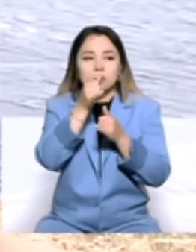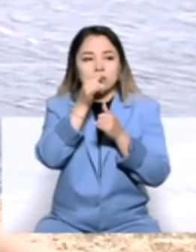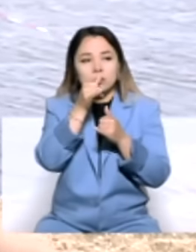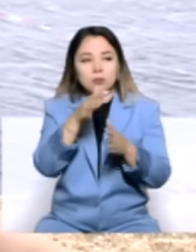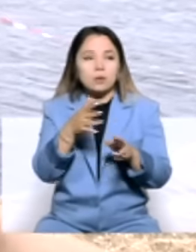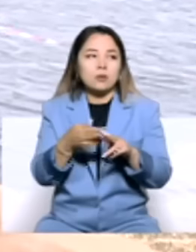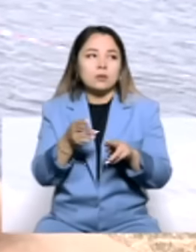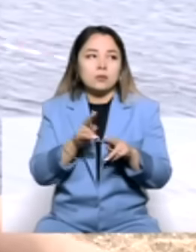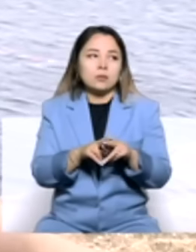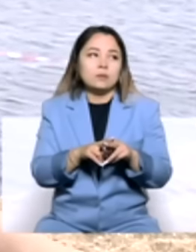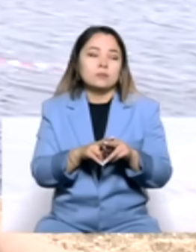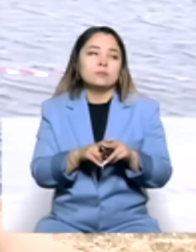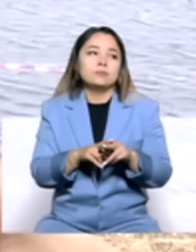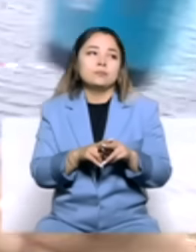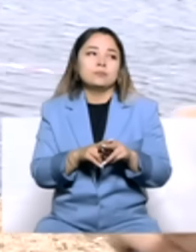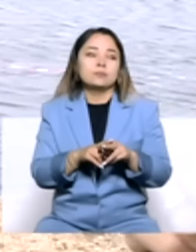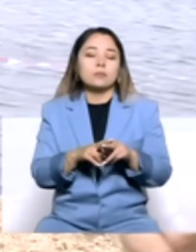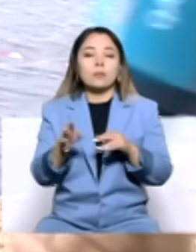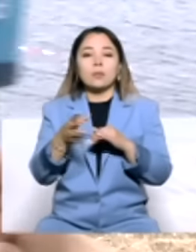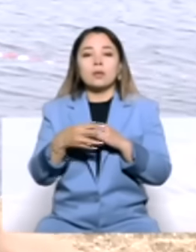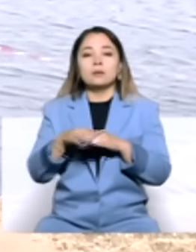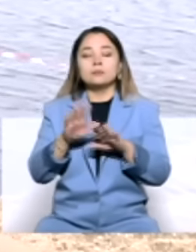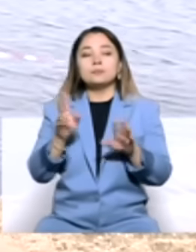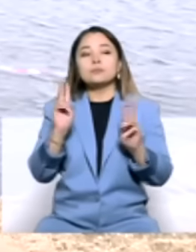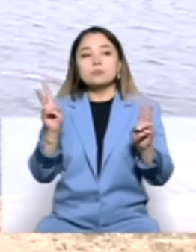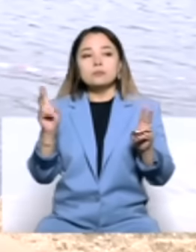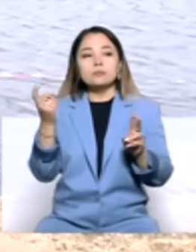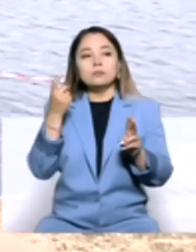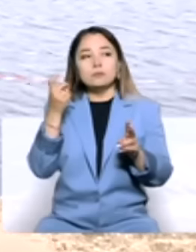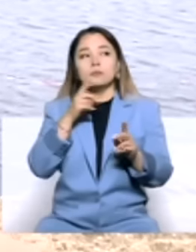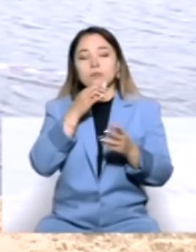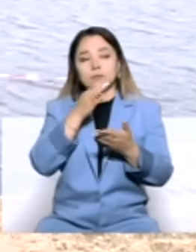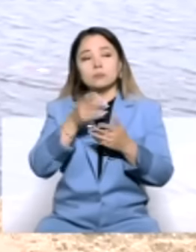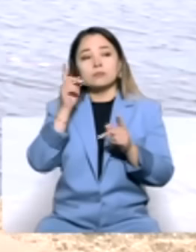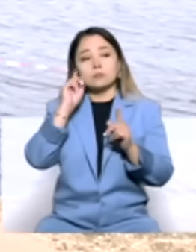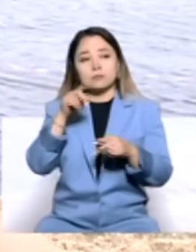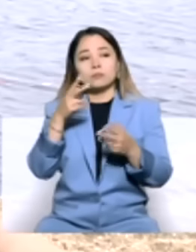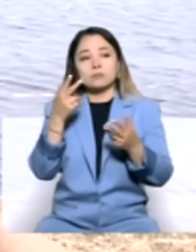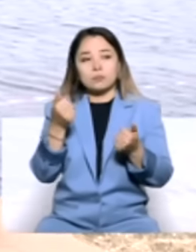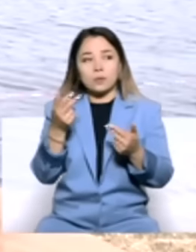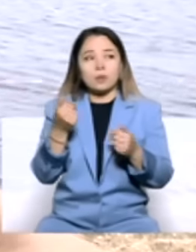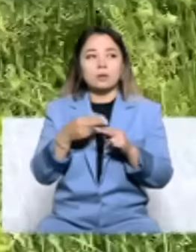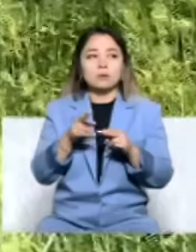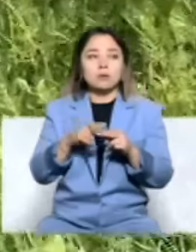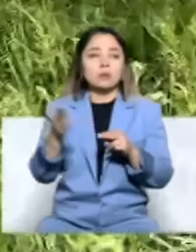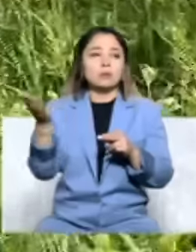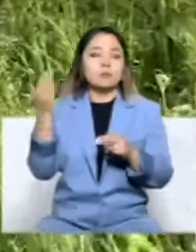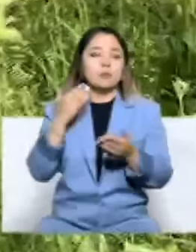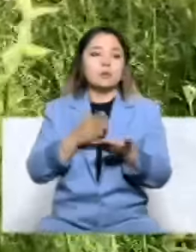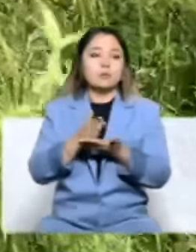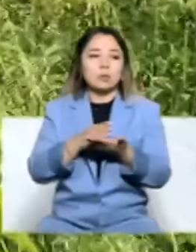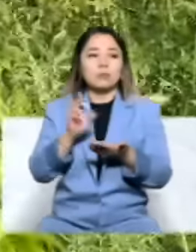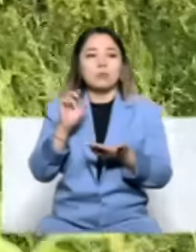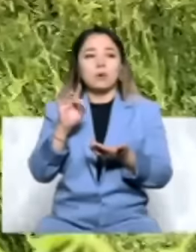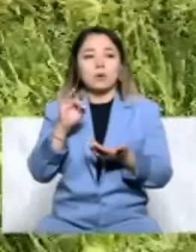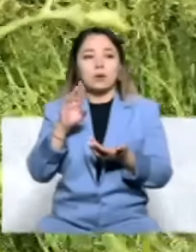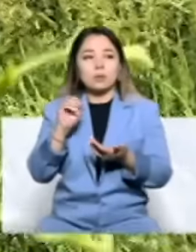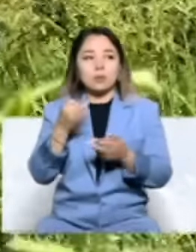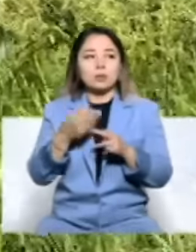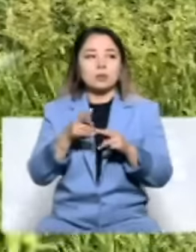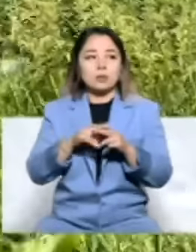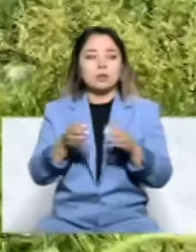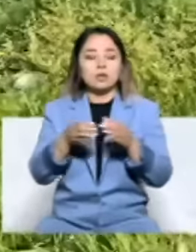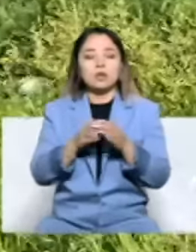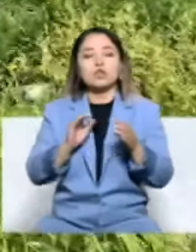Біз жердің кімге тиесілі екенін білмейсің. А, білемін я, ол уже қай заманнан келе жатқан, Бурабай 97 деген.